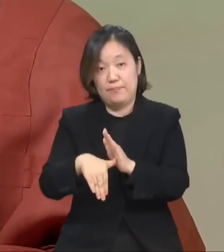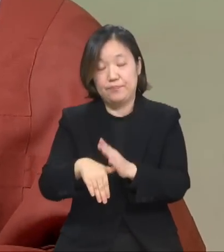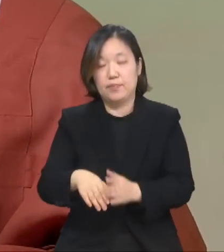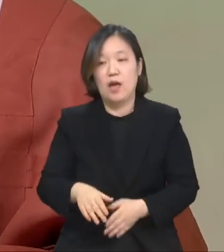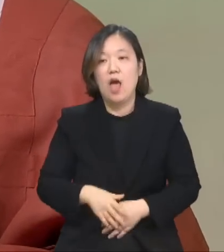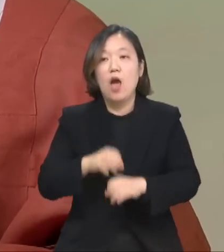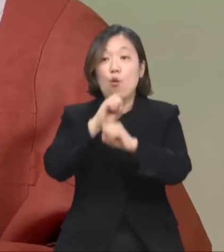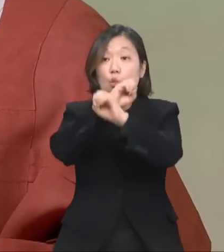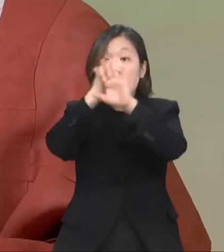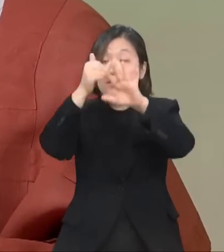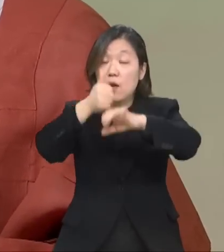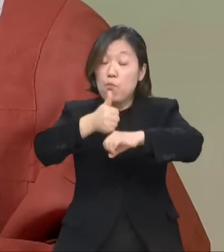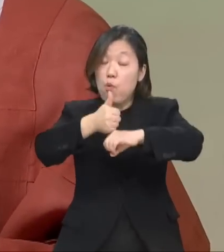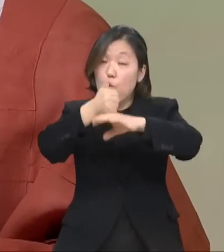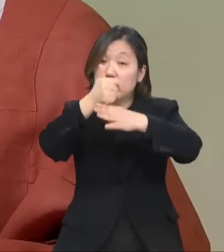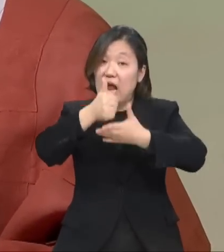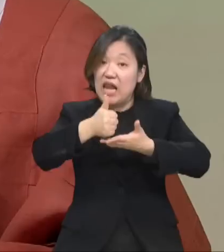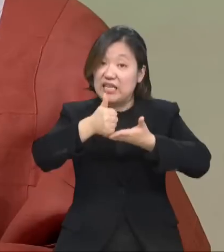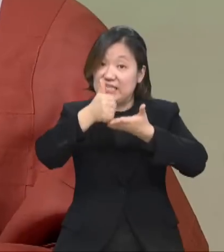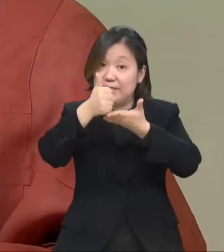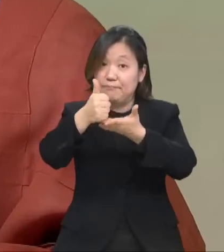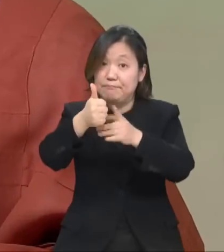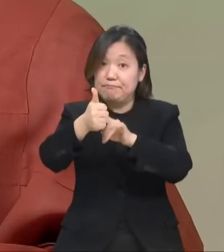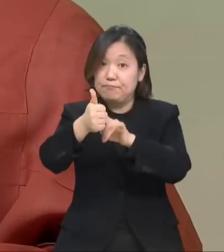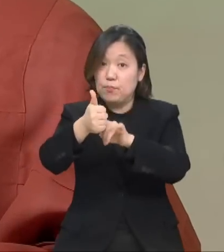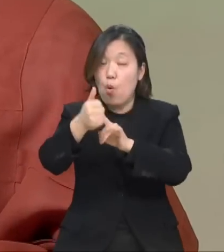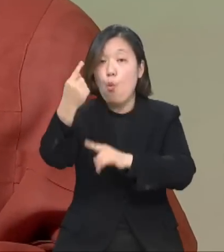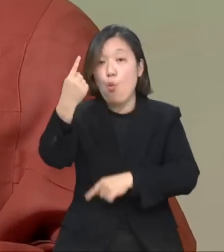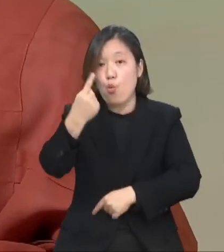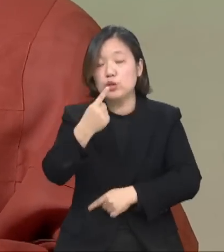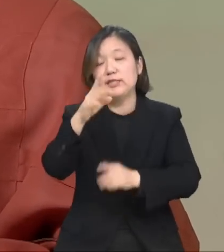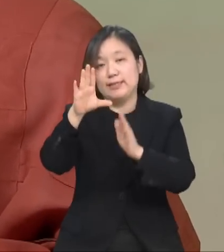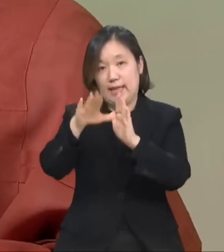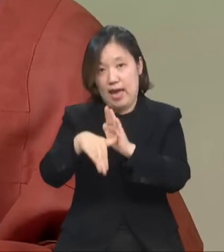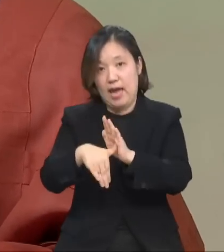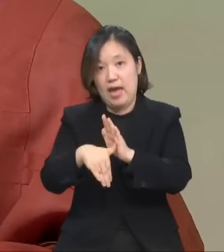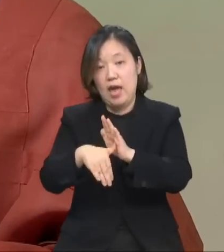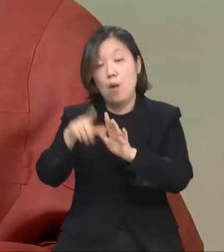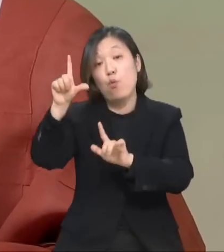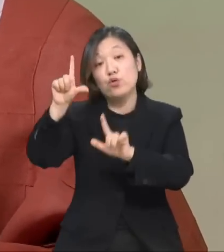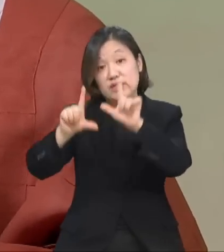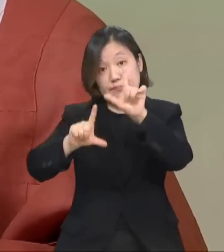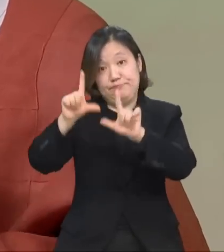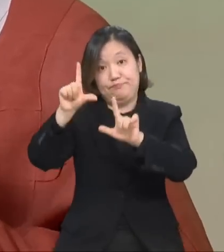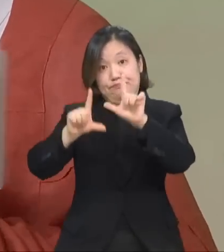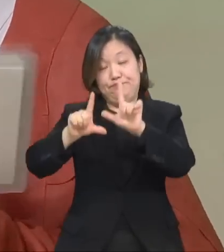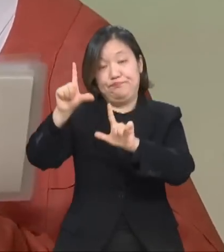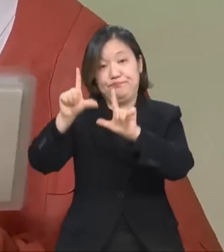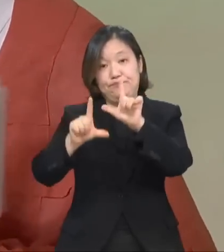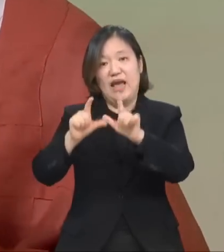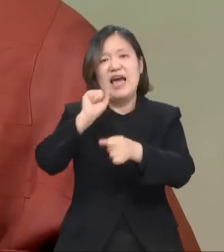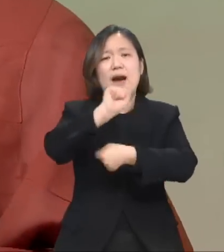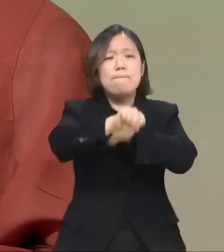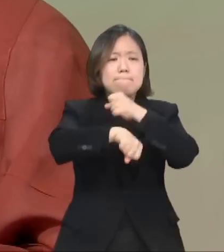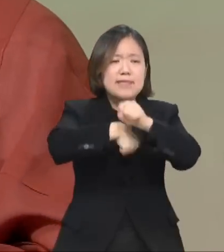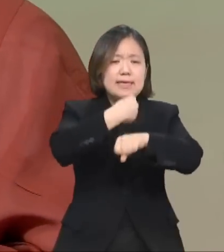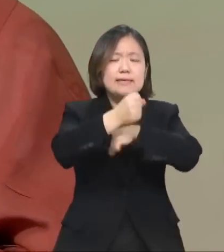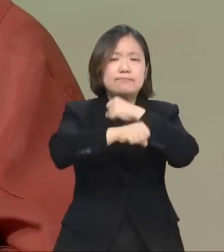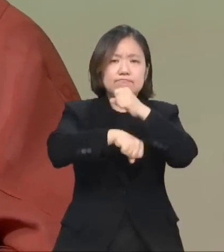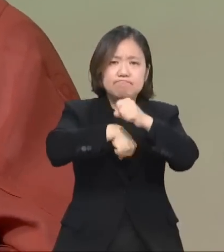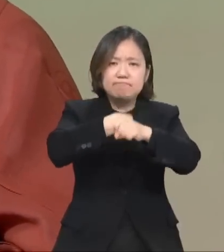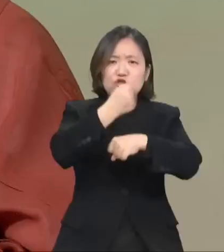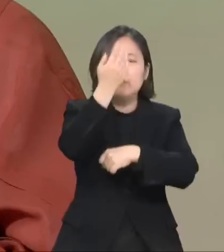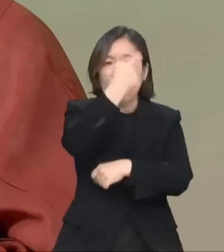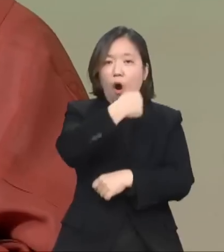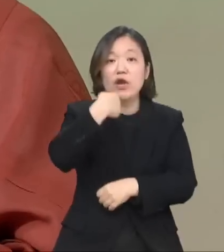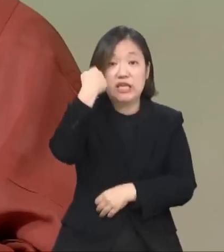관세음보살님이 짐승의 머리로 머리가 짐승인 머리로 중생들 앞에 나투시는 경우가